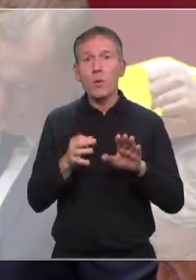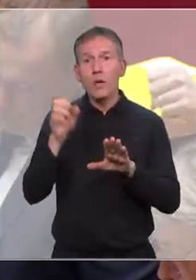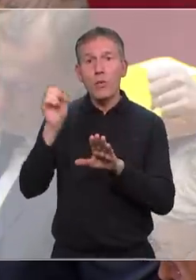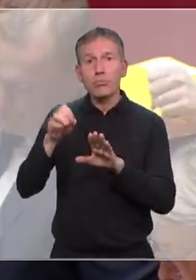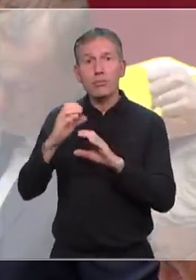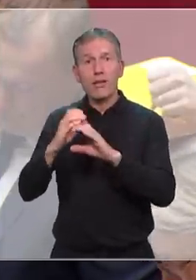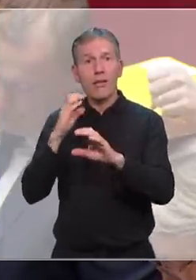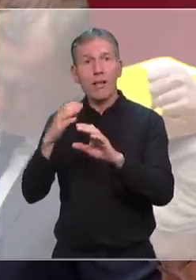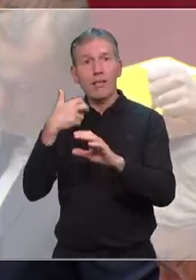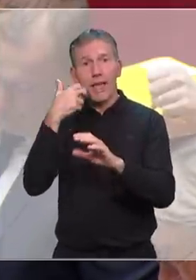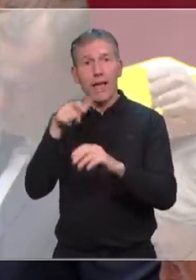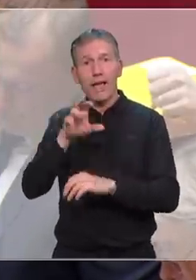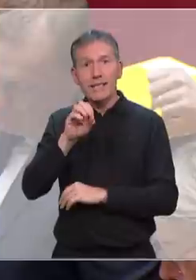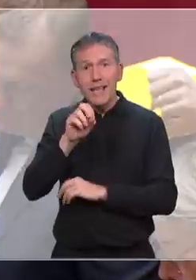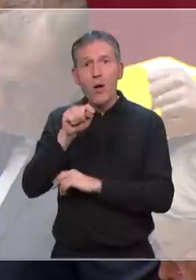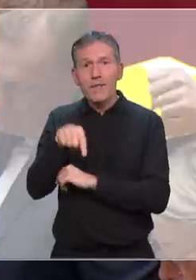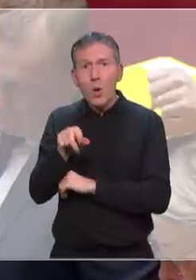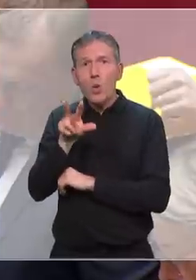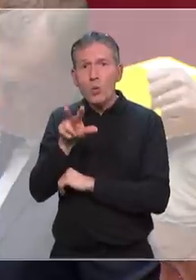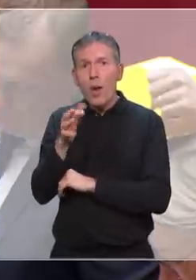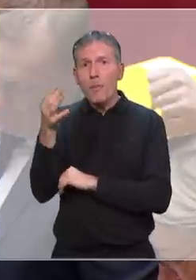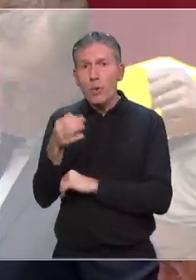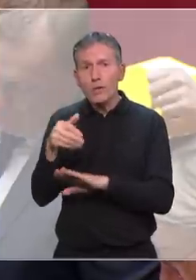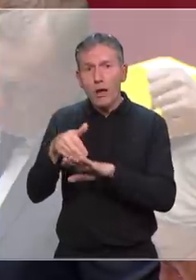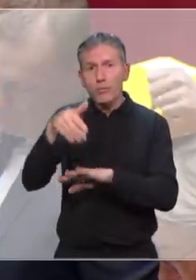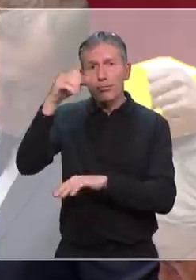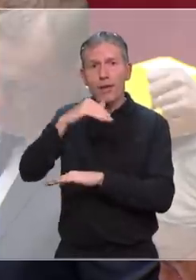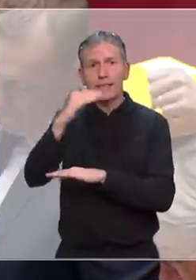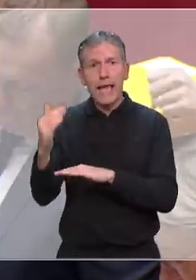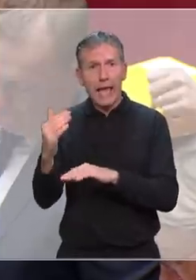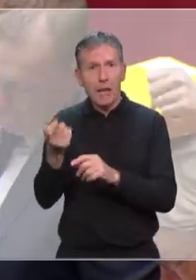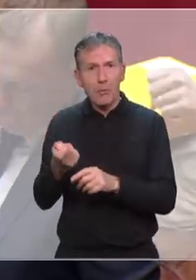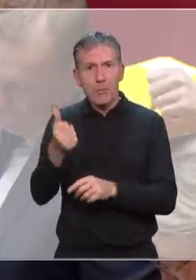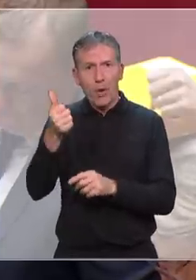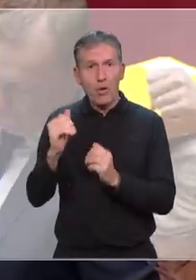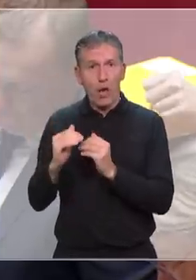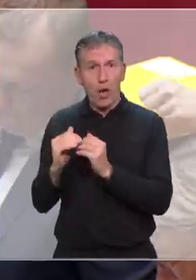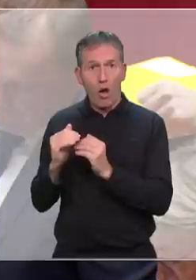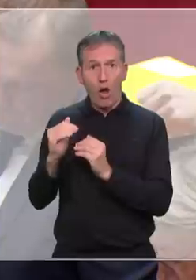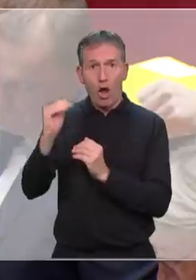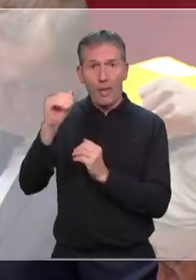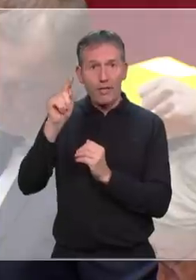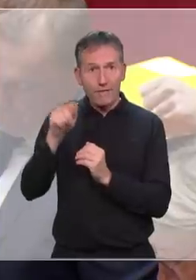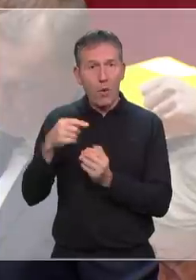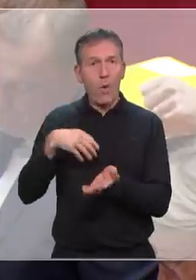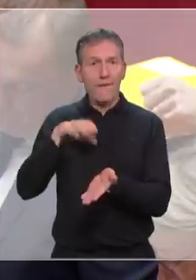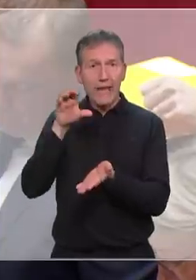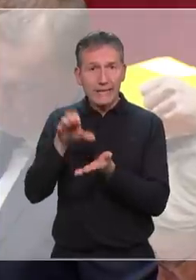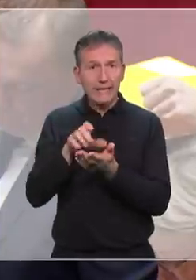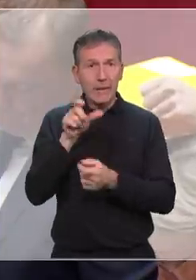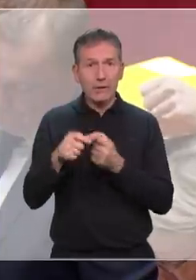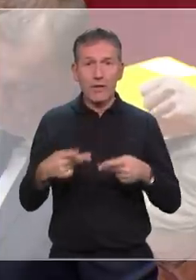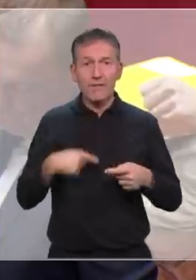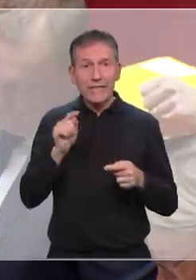transportées, c'est 0,3% des émissions de gaz à effet de serre. Augmenter cette part, ça nécessite d'aller investir là où les Français